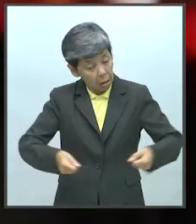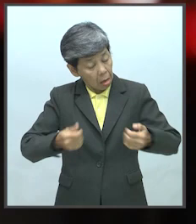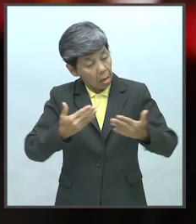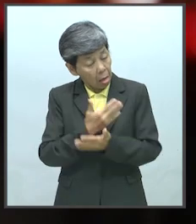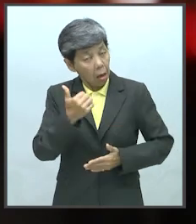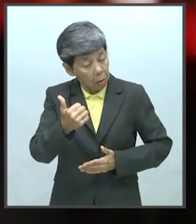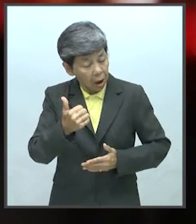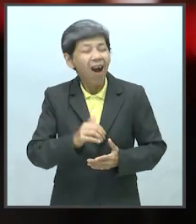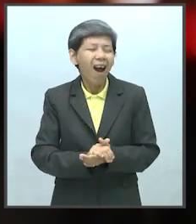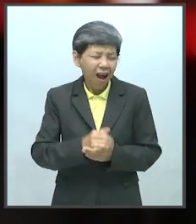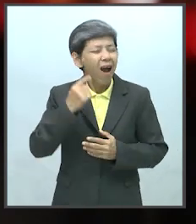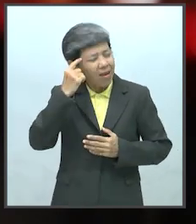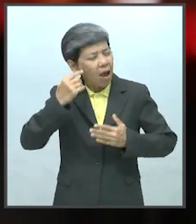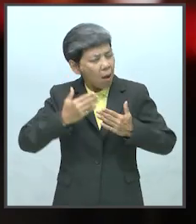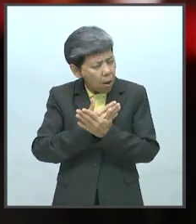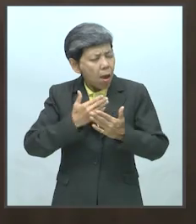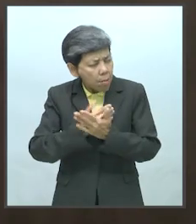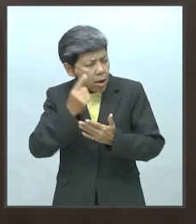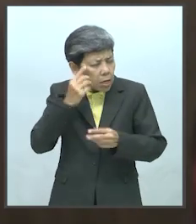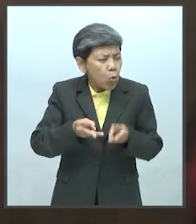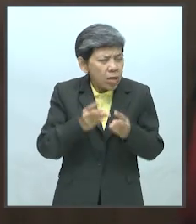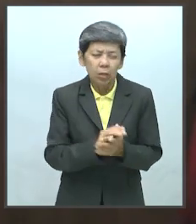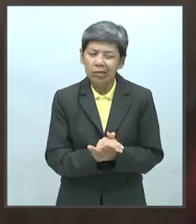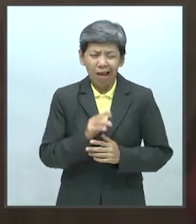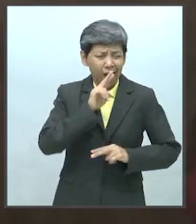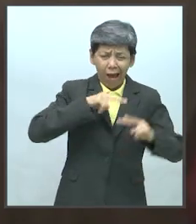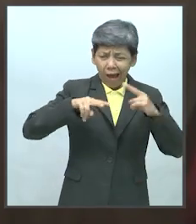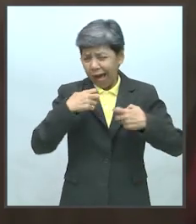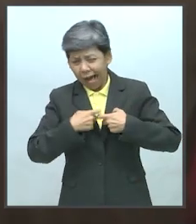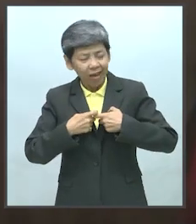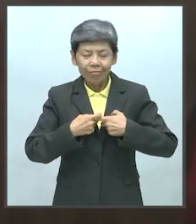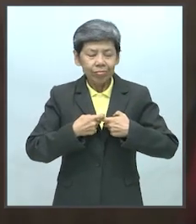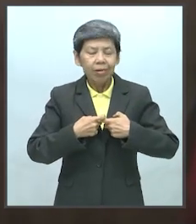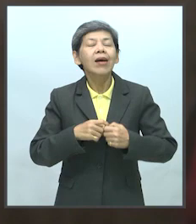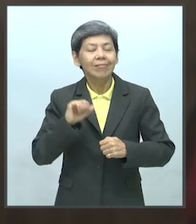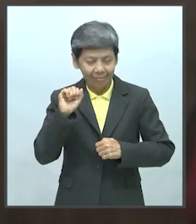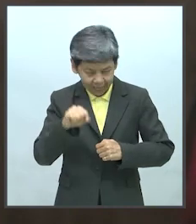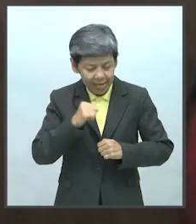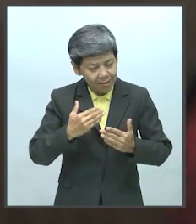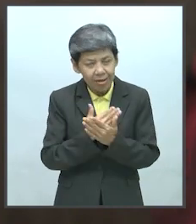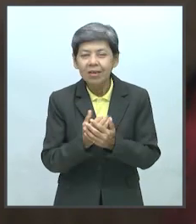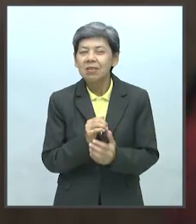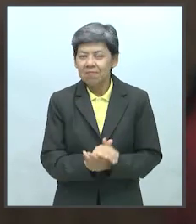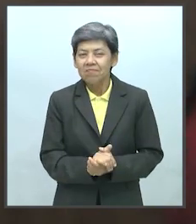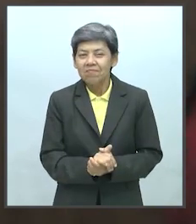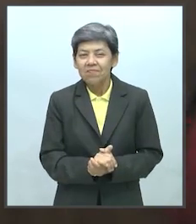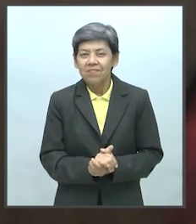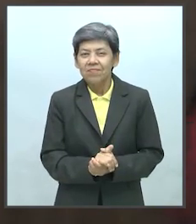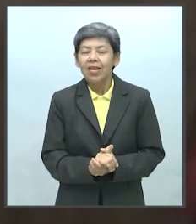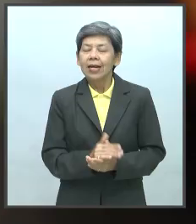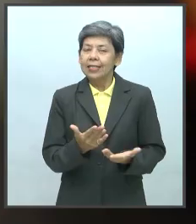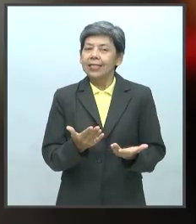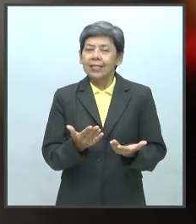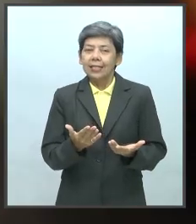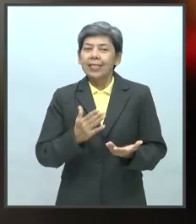ราใช้กระทะอะไรแทนได้บ้าง หาสิ่งทดแทนกันจะได้แบบไม่ยุ่งยากในการทำเหมือนสมัยก่อนใช่ไหมคะเหมือนลดขั้นตอนนิดนึง ใช่ครับ